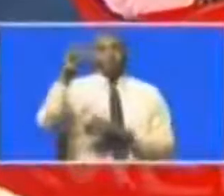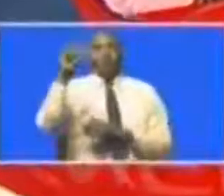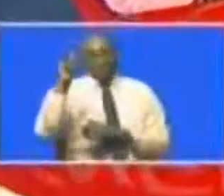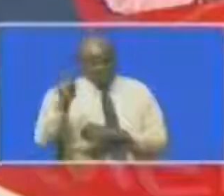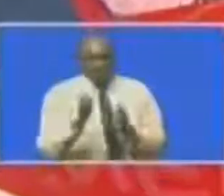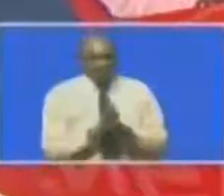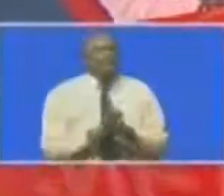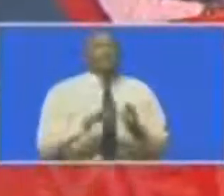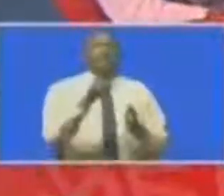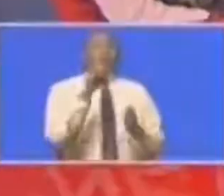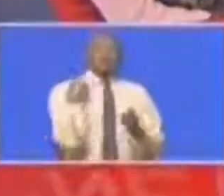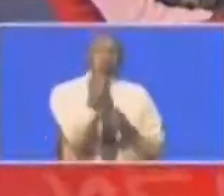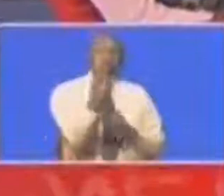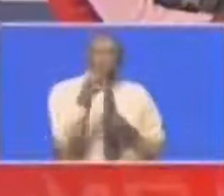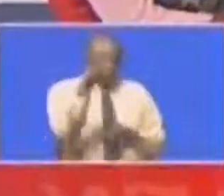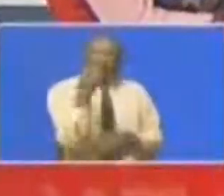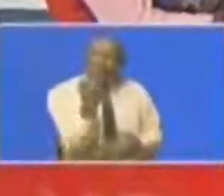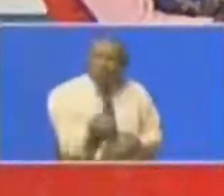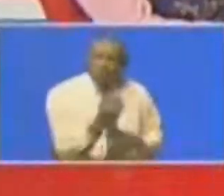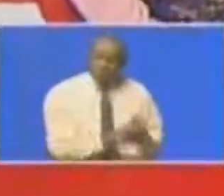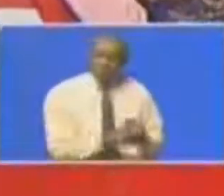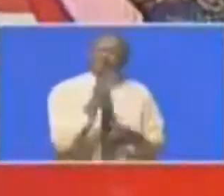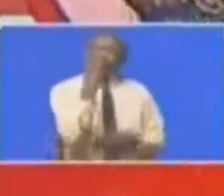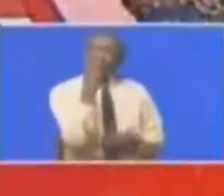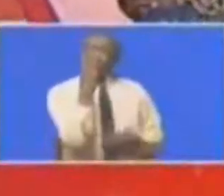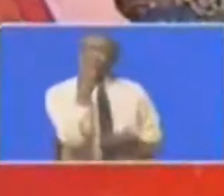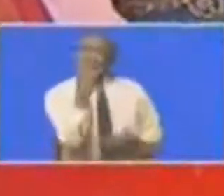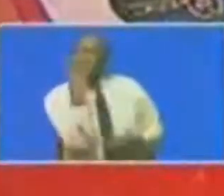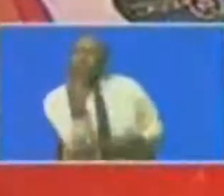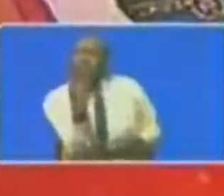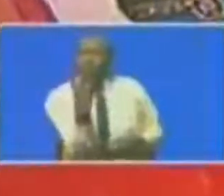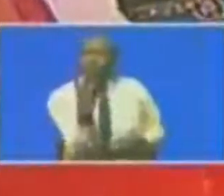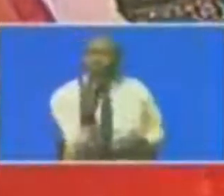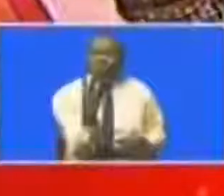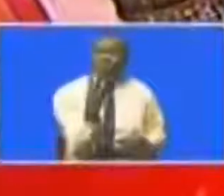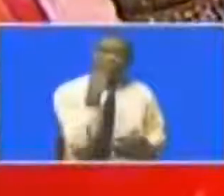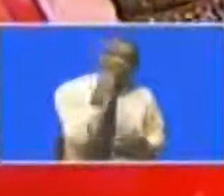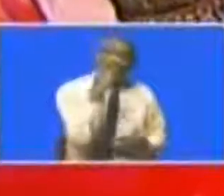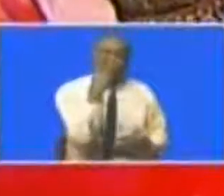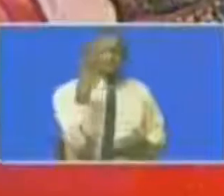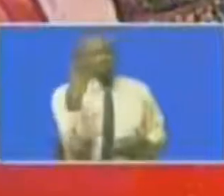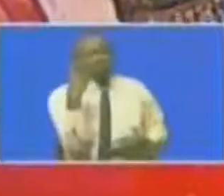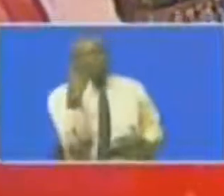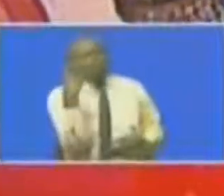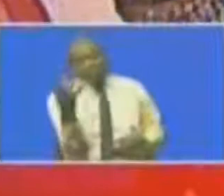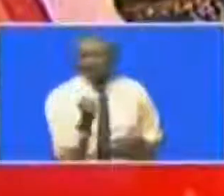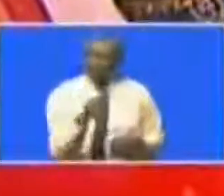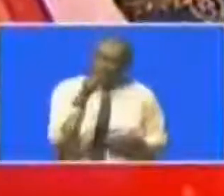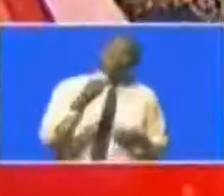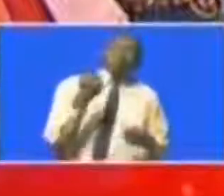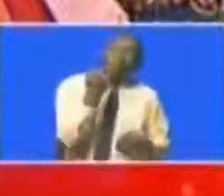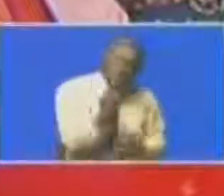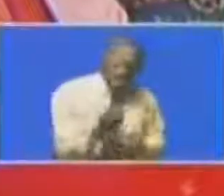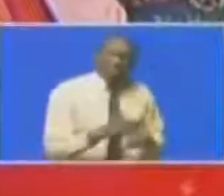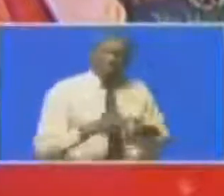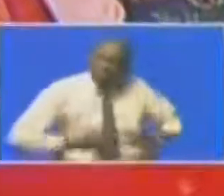Kwanza kabisa, mna umri mdogo sana. Miaka 24. 25. Katika umri mdogo kiasi hiki,